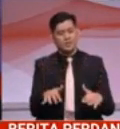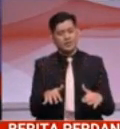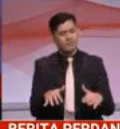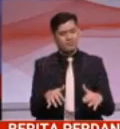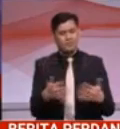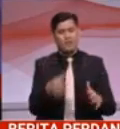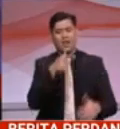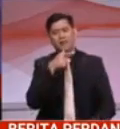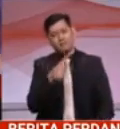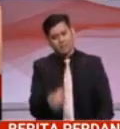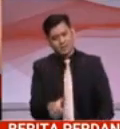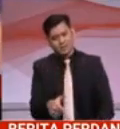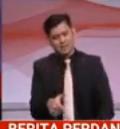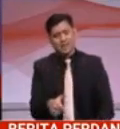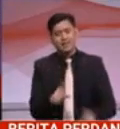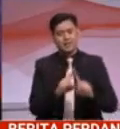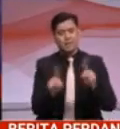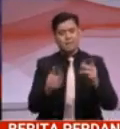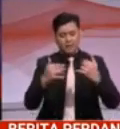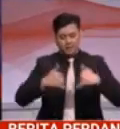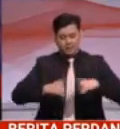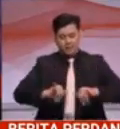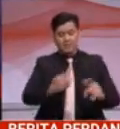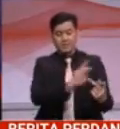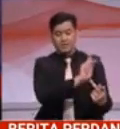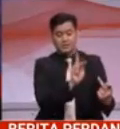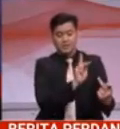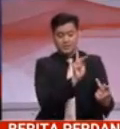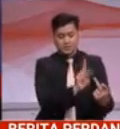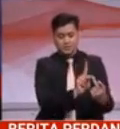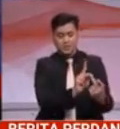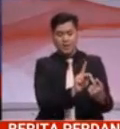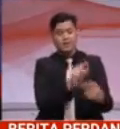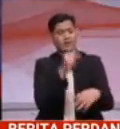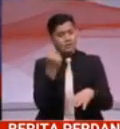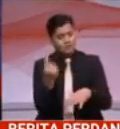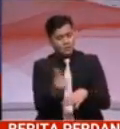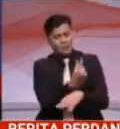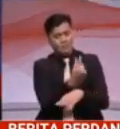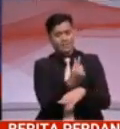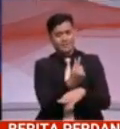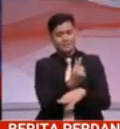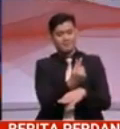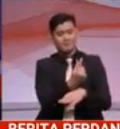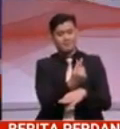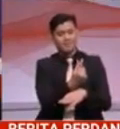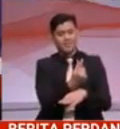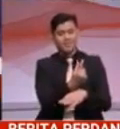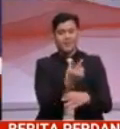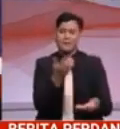ketinggalan sikit di segi fashion, tetapi masih lagi sesuai untuk dipakai. Mungkin di segi